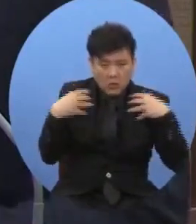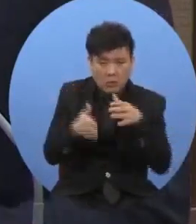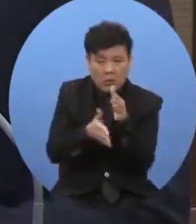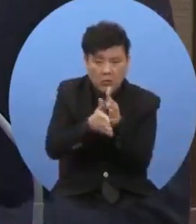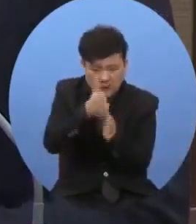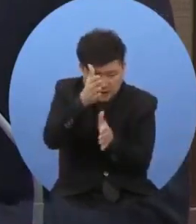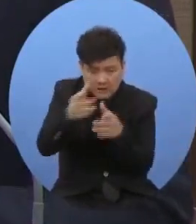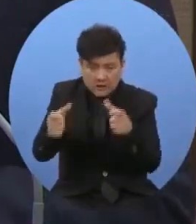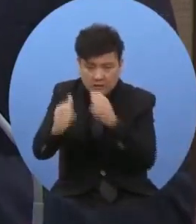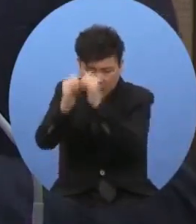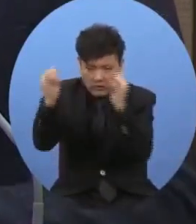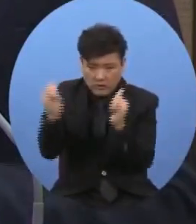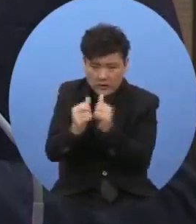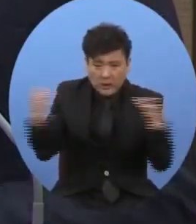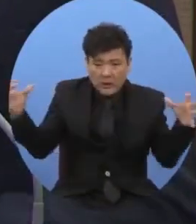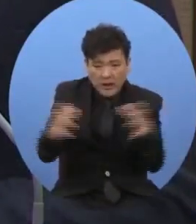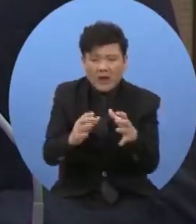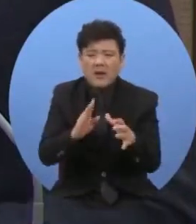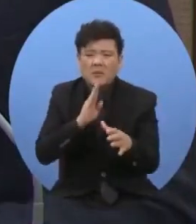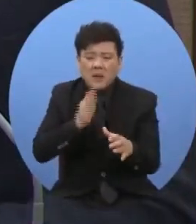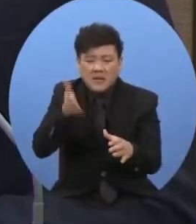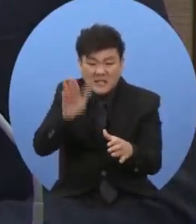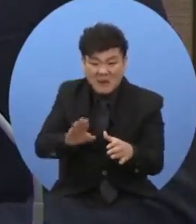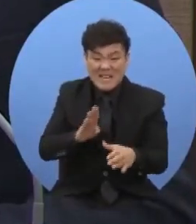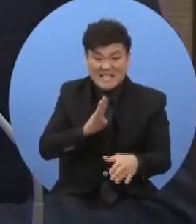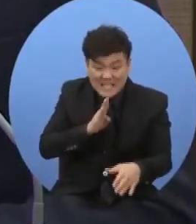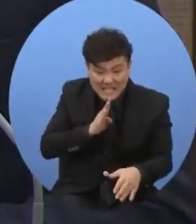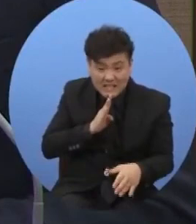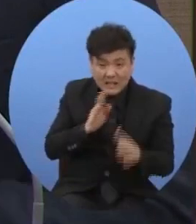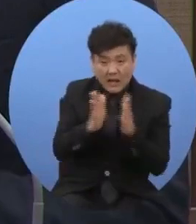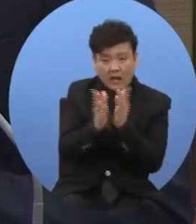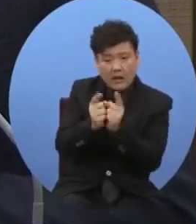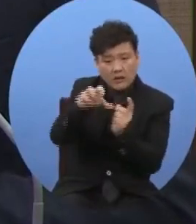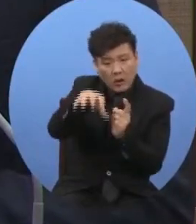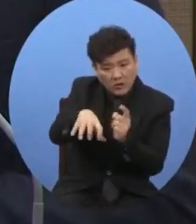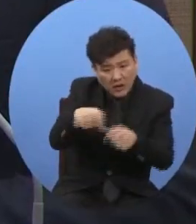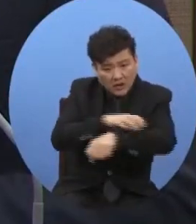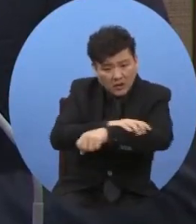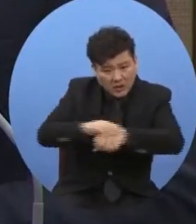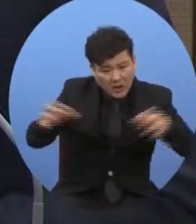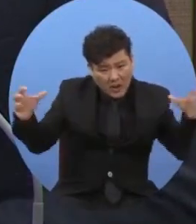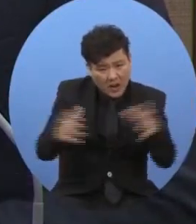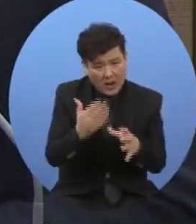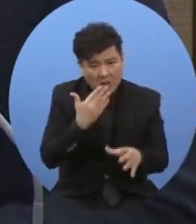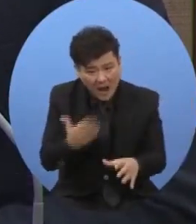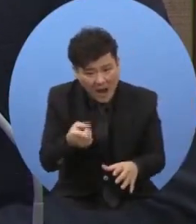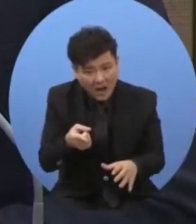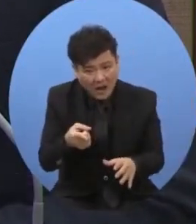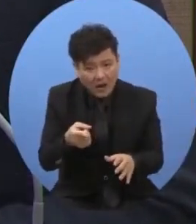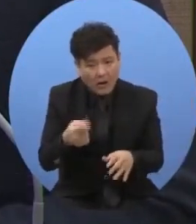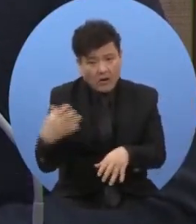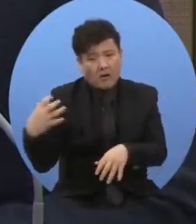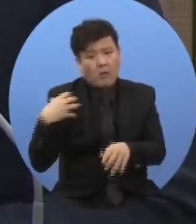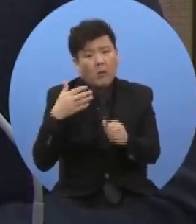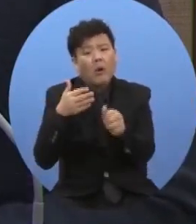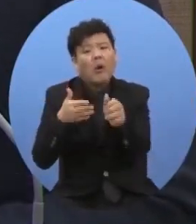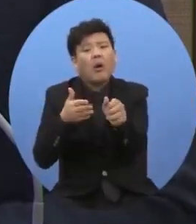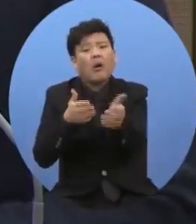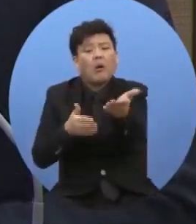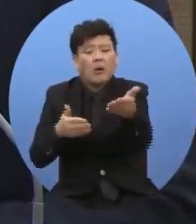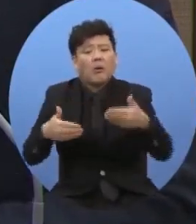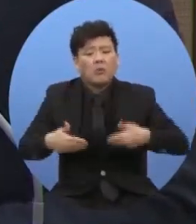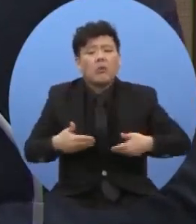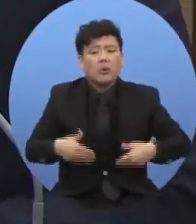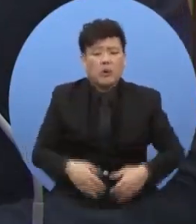당연한 이야기인데 이게 실제로 정말 현장에서 잘 적용될지는 예. 이제 의문입니다. 거기에 대해서 좀 역할을 해주셔야겠죠? 예예예. 예. 그게